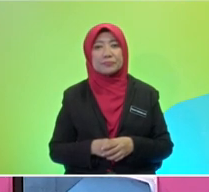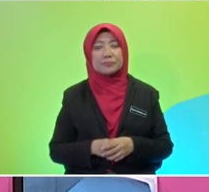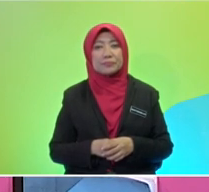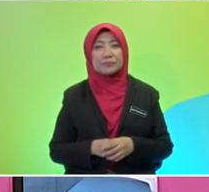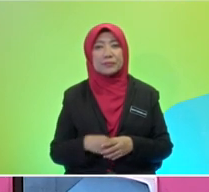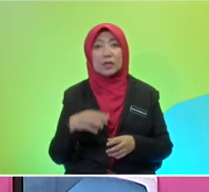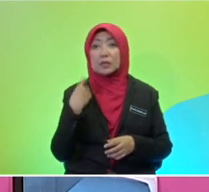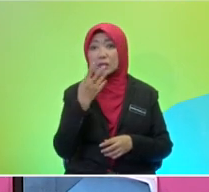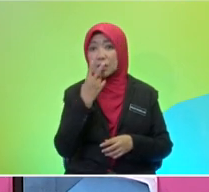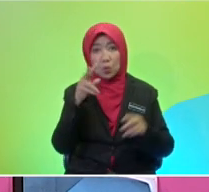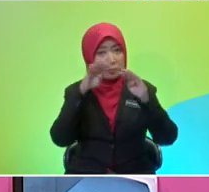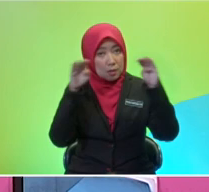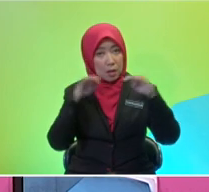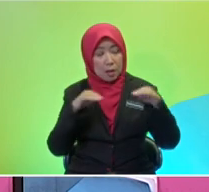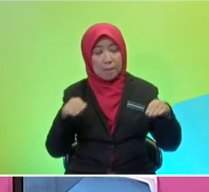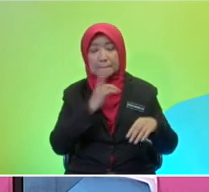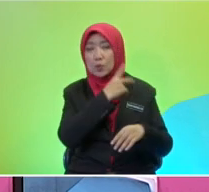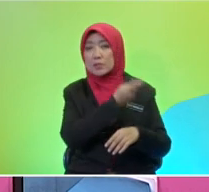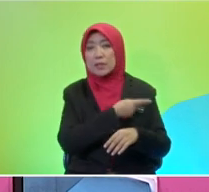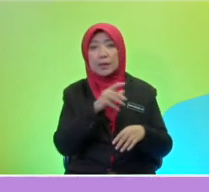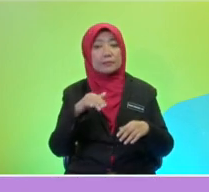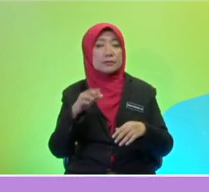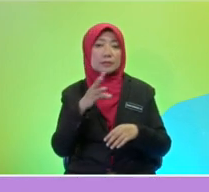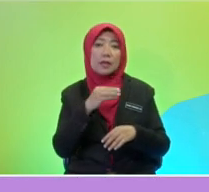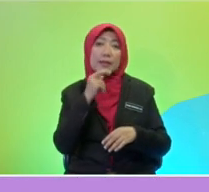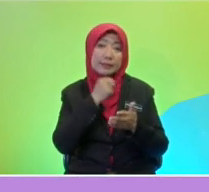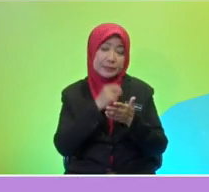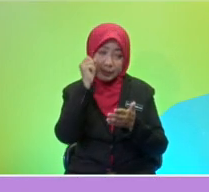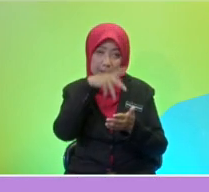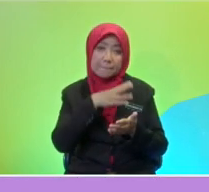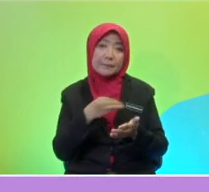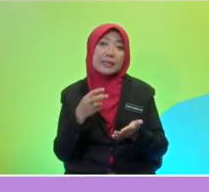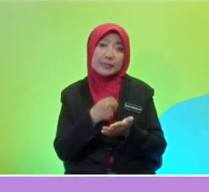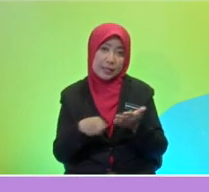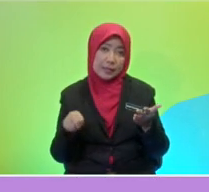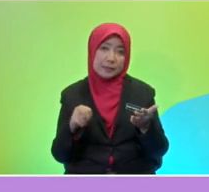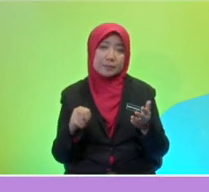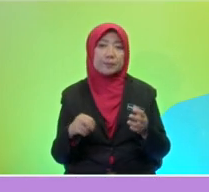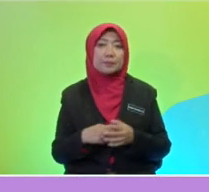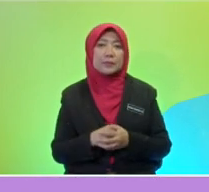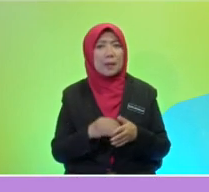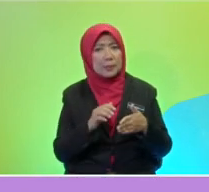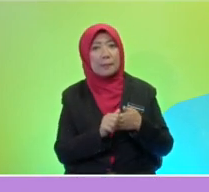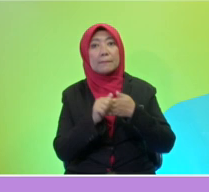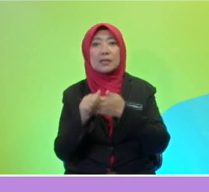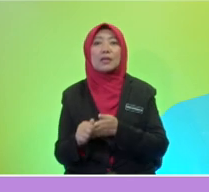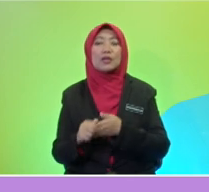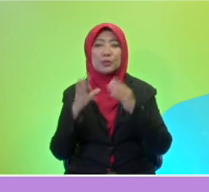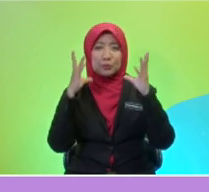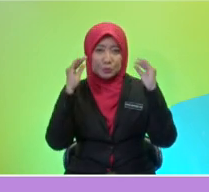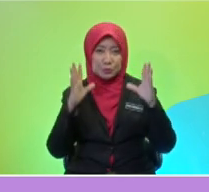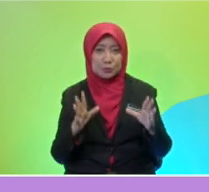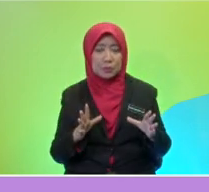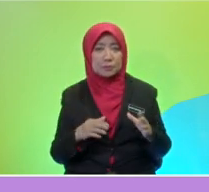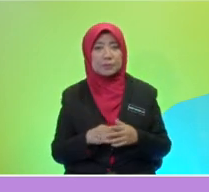tahap penguasaan sikap dan nilai oke yang pertama menyatakan sikap dan nilai berkaitan dengan bimbingan guru oke yang kedua